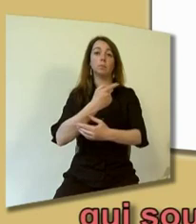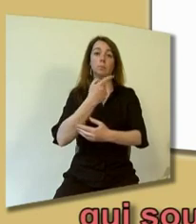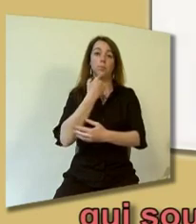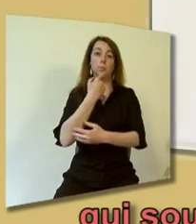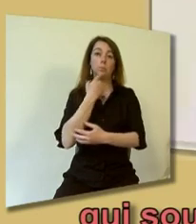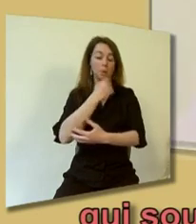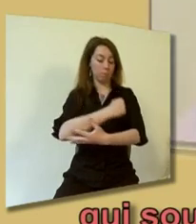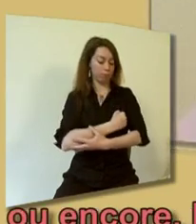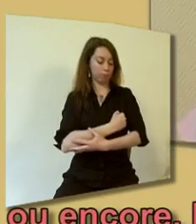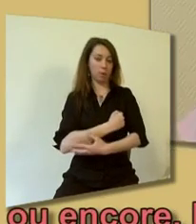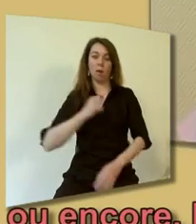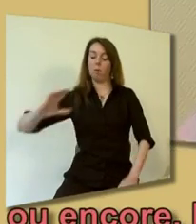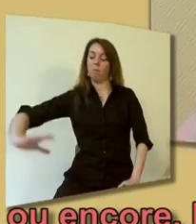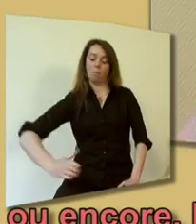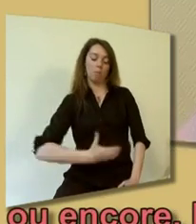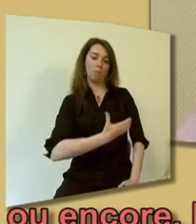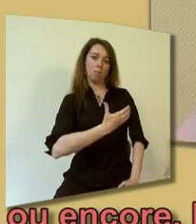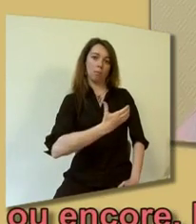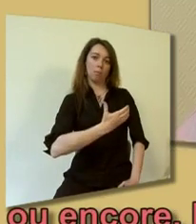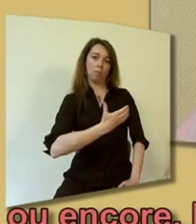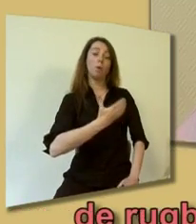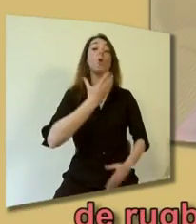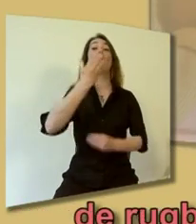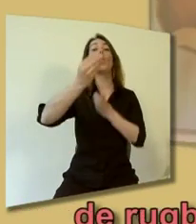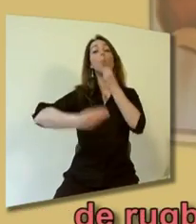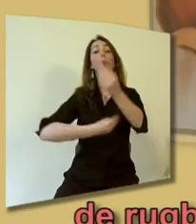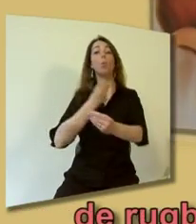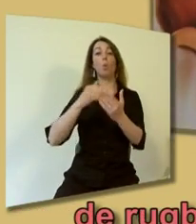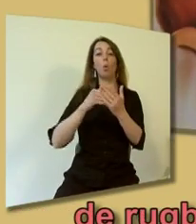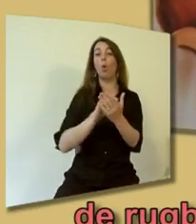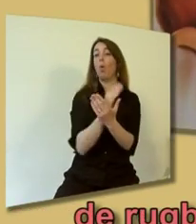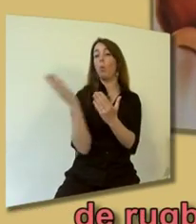bébé, ou encore la position du ballon de rugby,